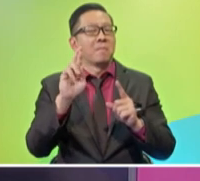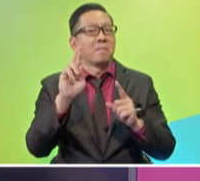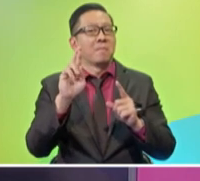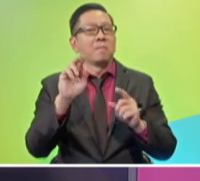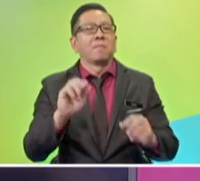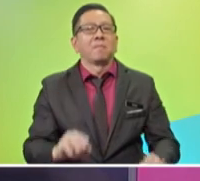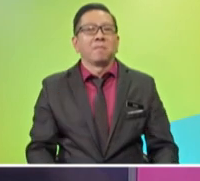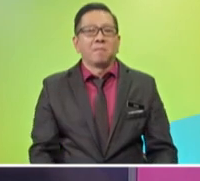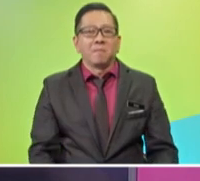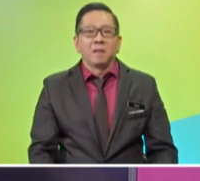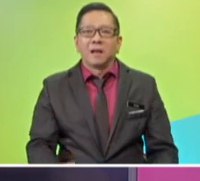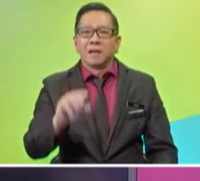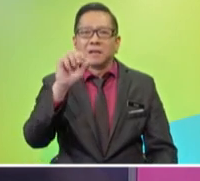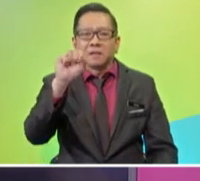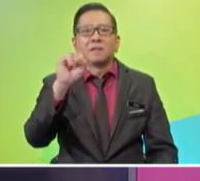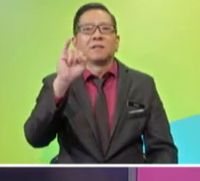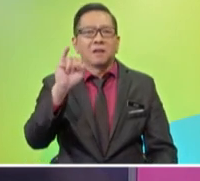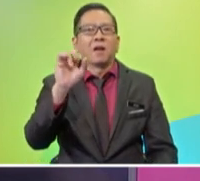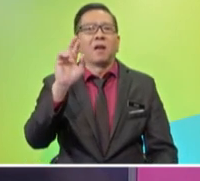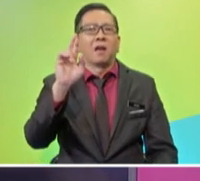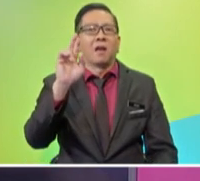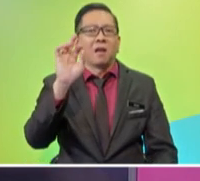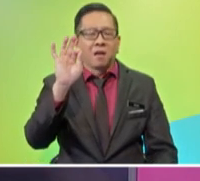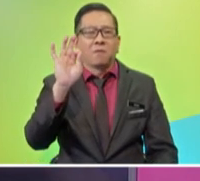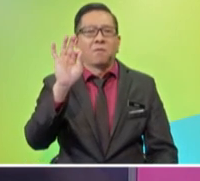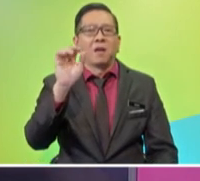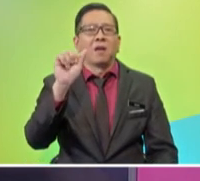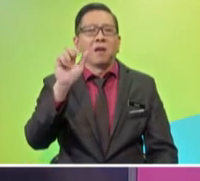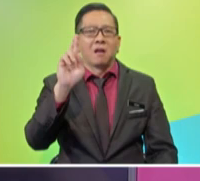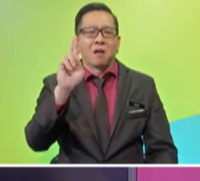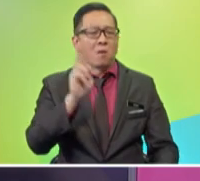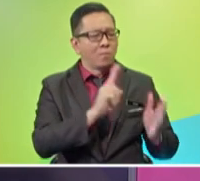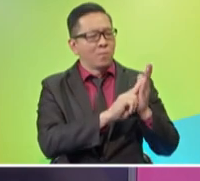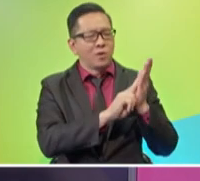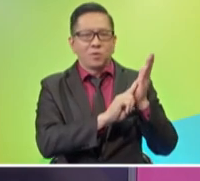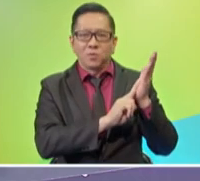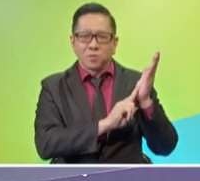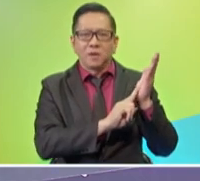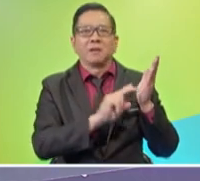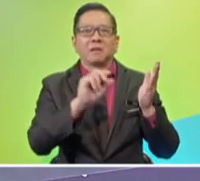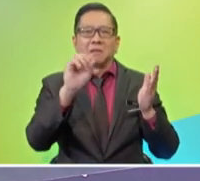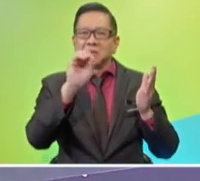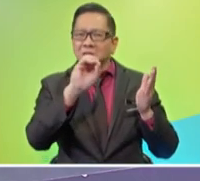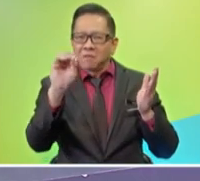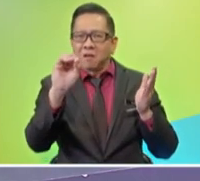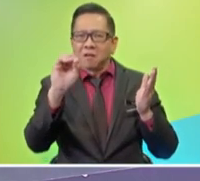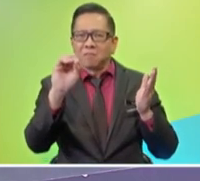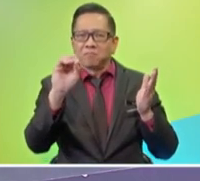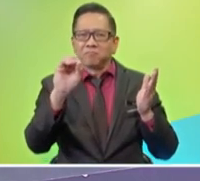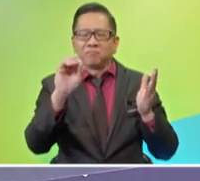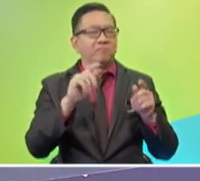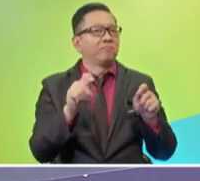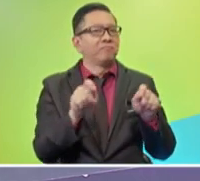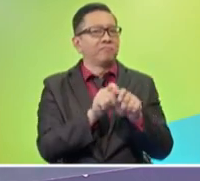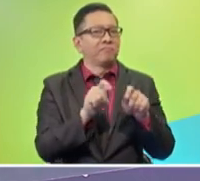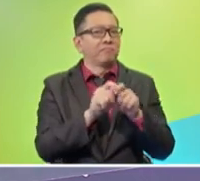Sifar. Sifar. Jadi aktiviti yang pertama menyurih sifar, cikgu. Betul. Jadi seperti yang Mira tengok,